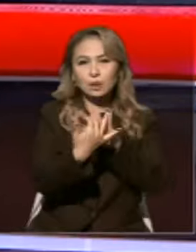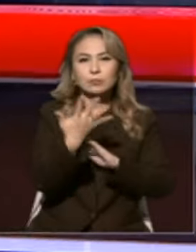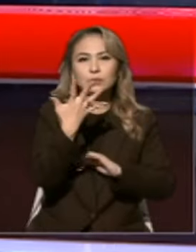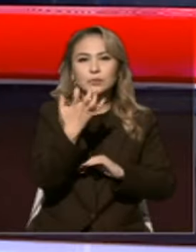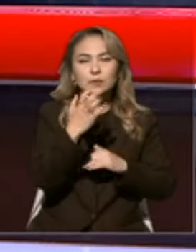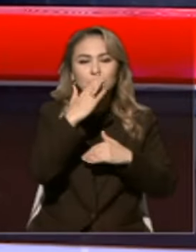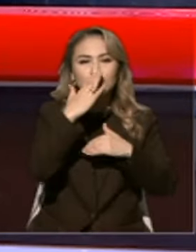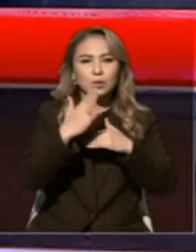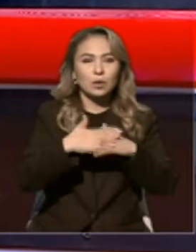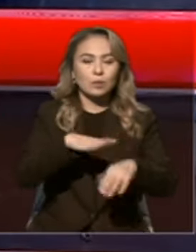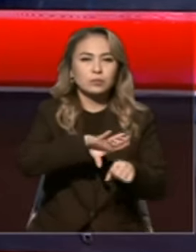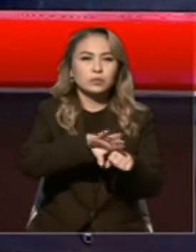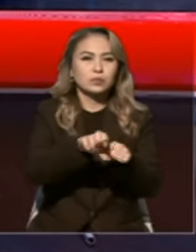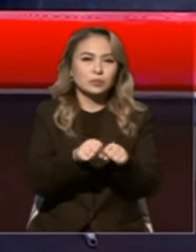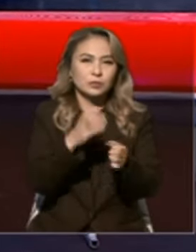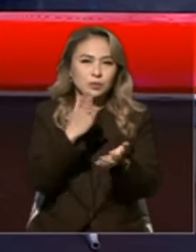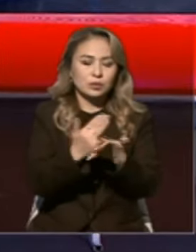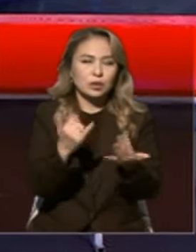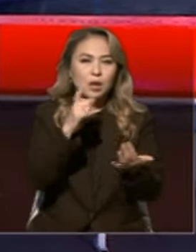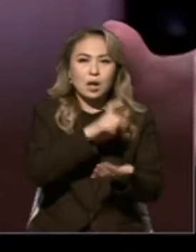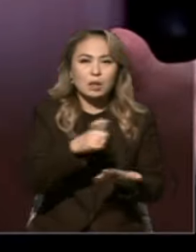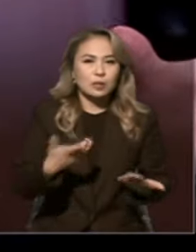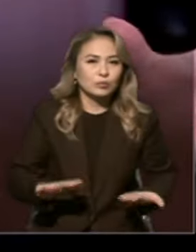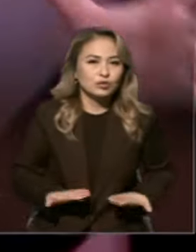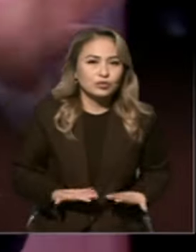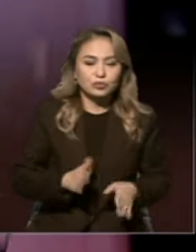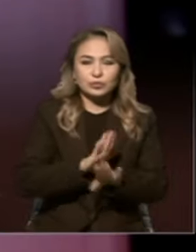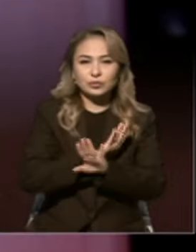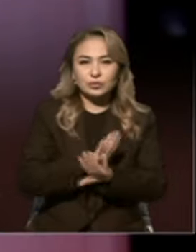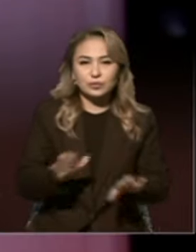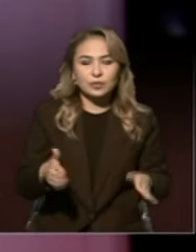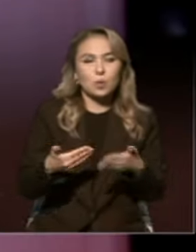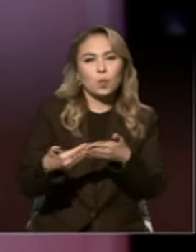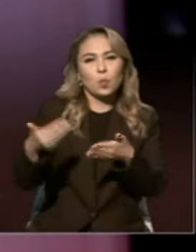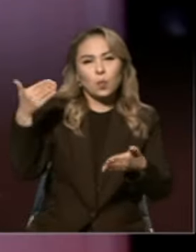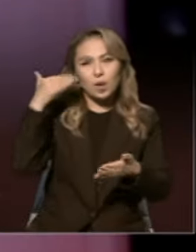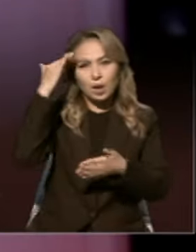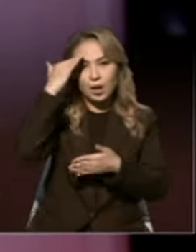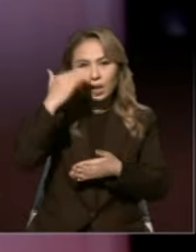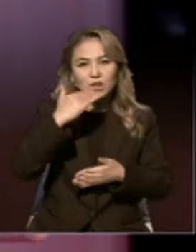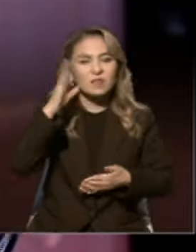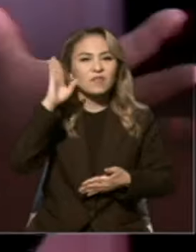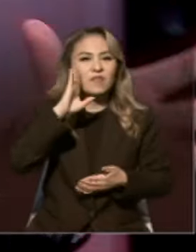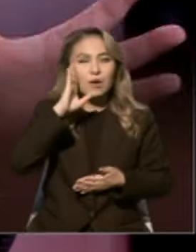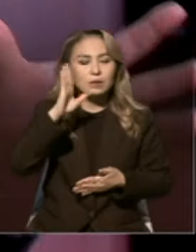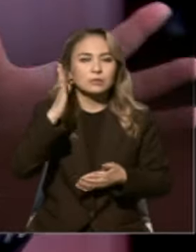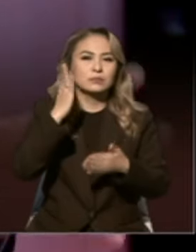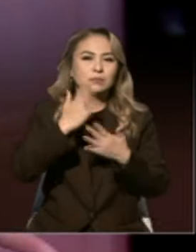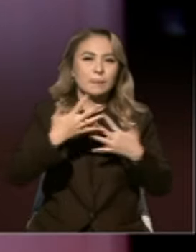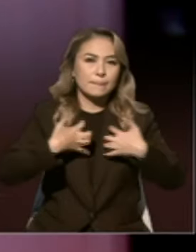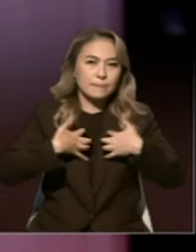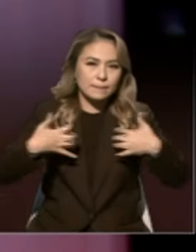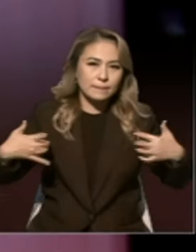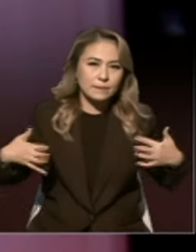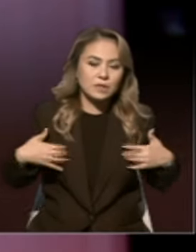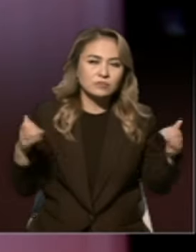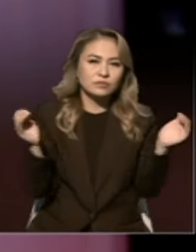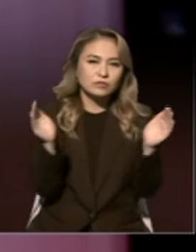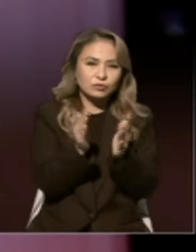500-ге жуық жойылып кетті ғой, адам тұрмайды. Оның алдындағы жаздың күні суғаруға, малға арналған кішкентай